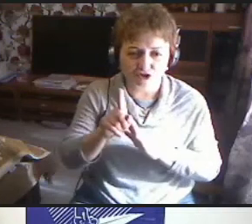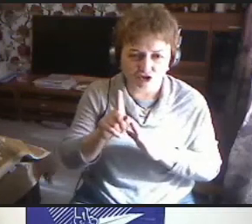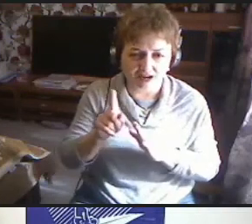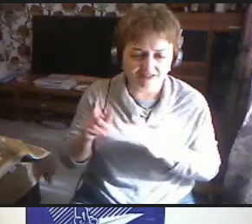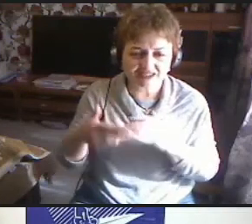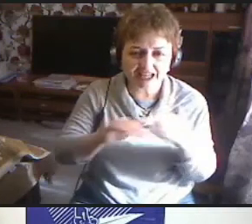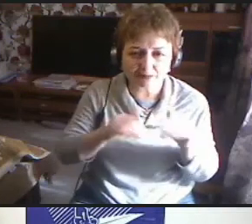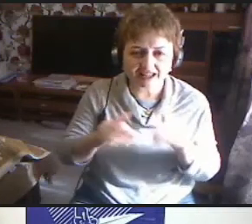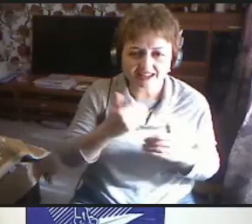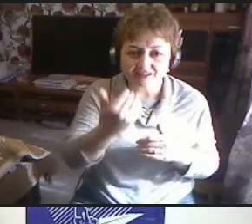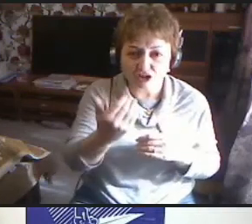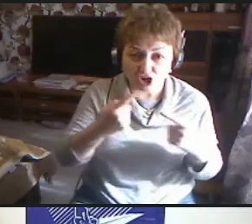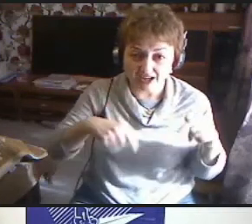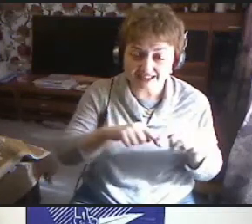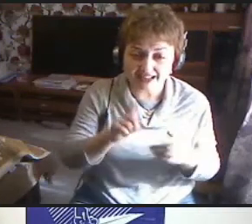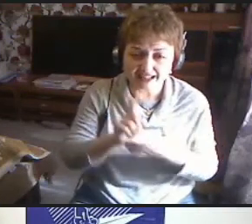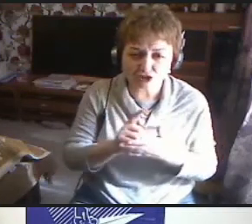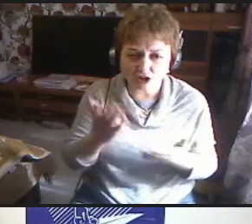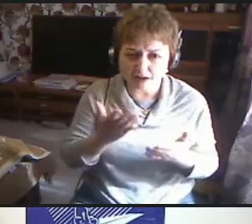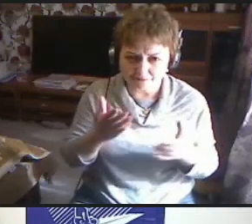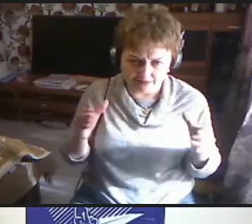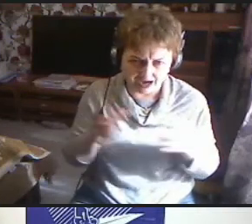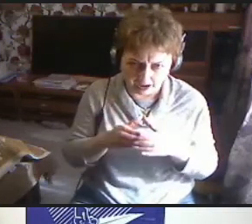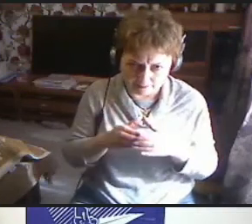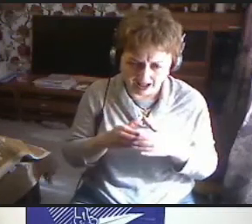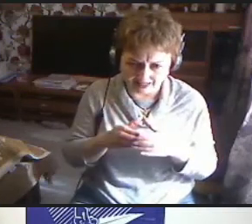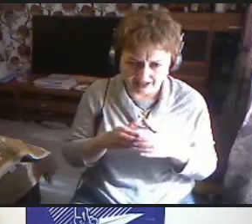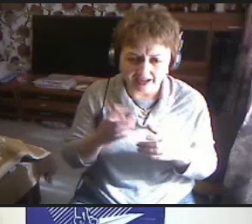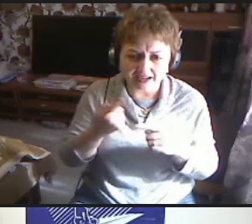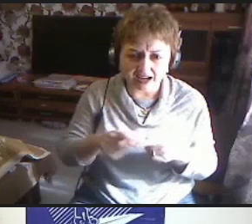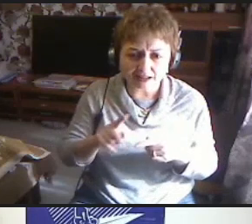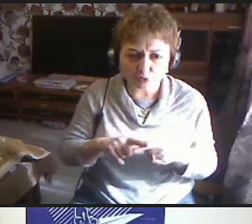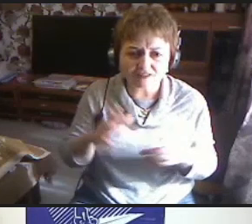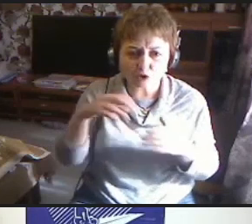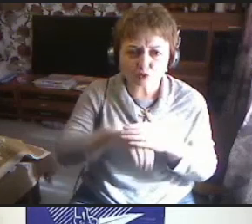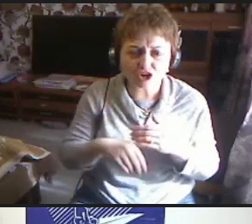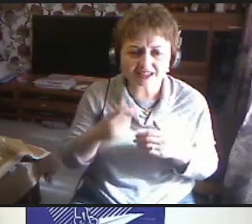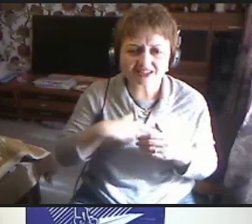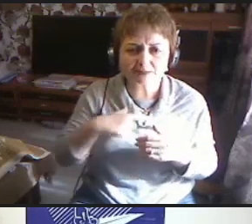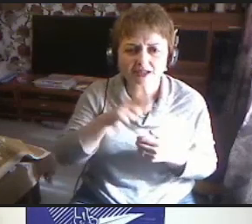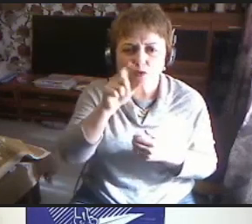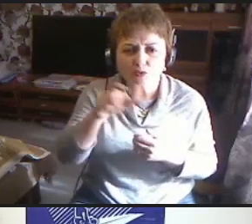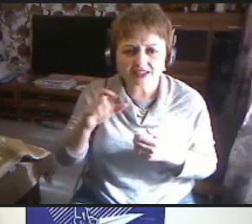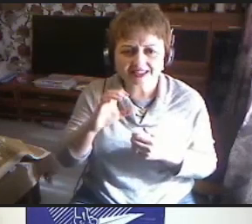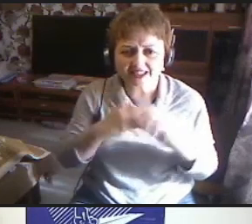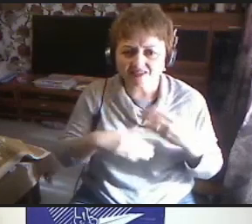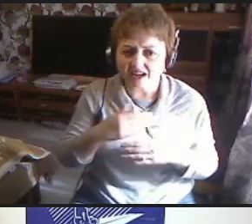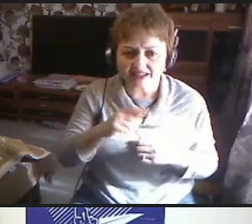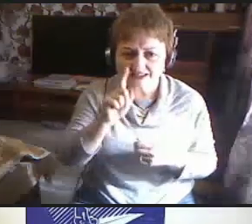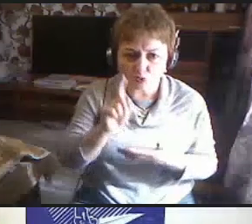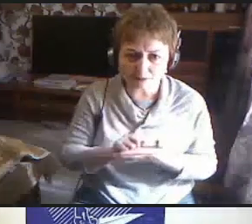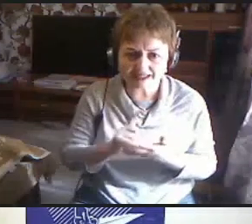того, что в вашей организации должна быть некая команда, которая включает в себя людей с инвалидностью